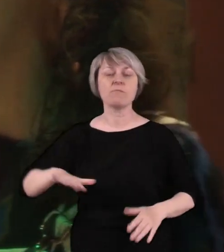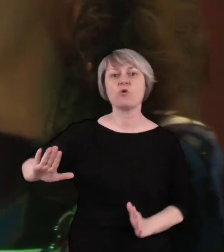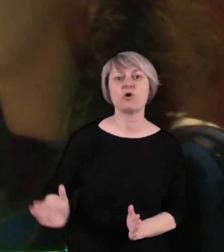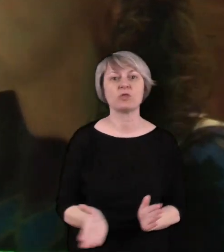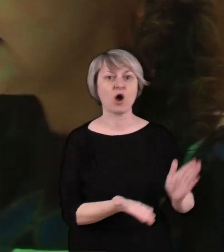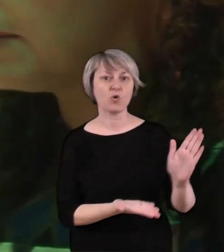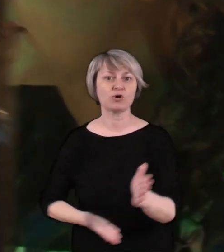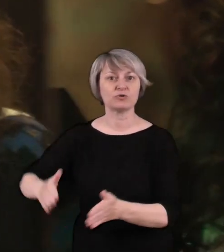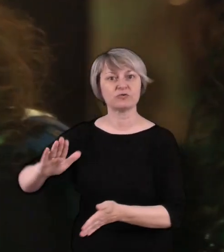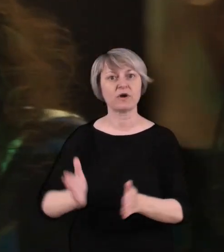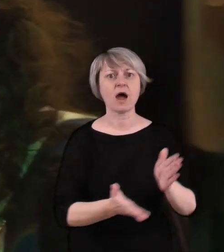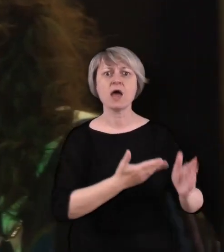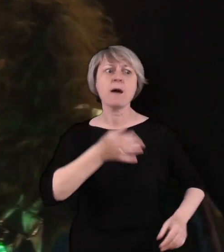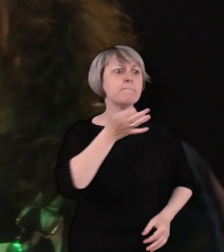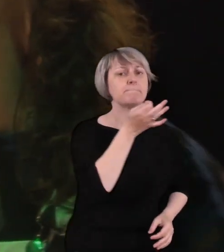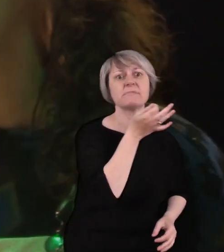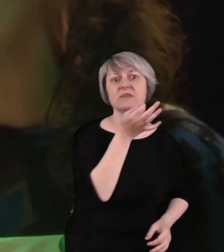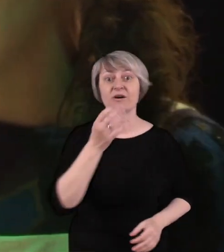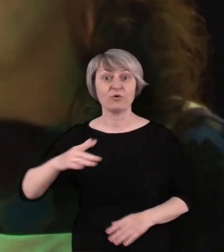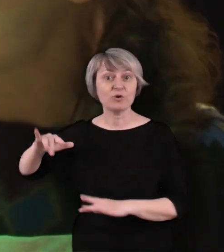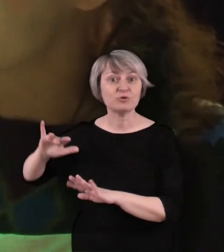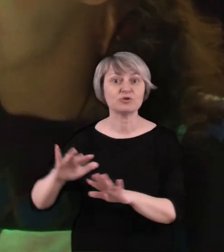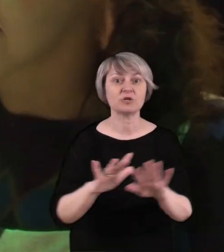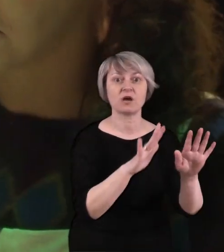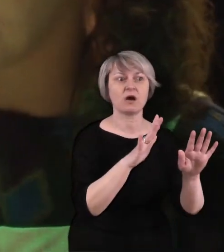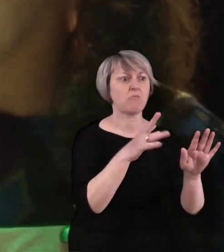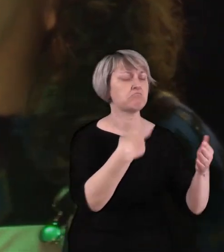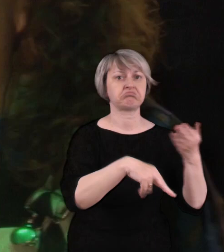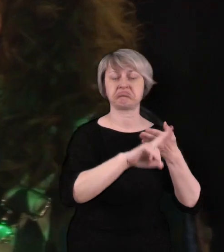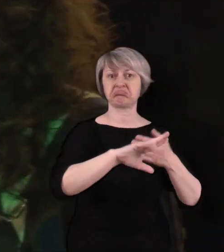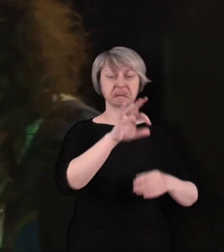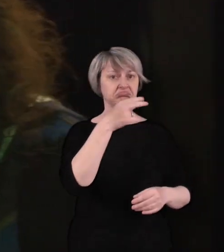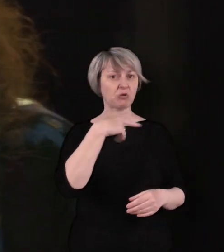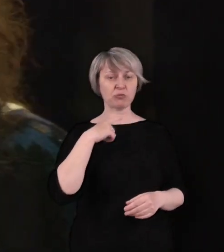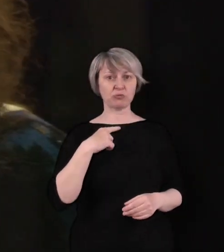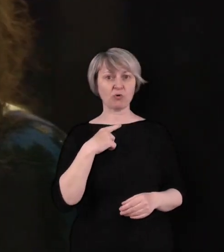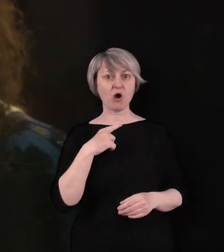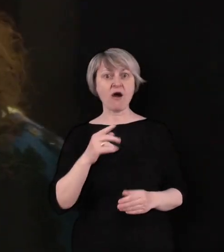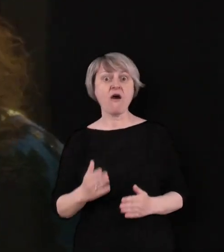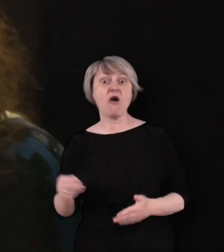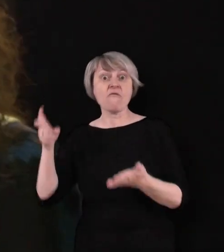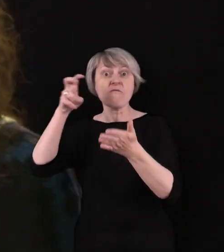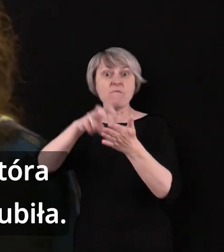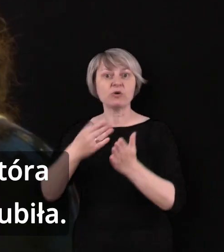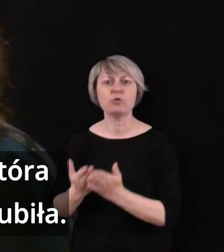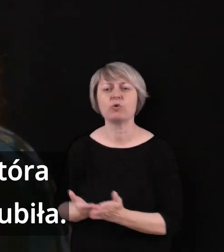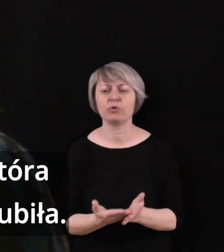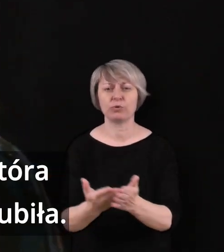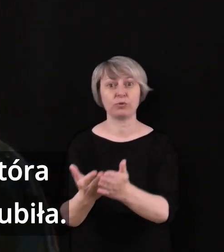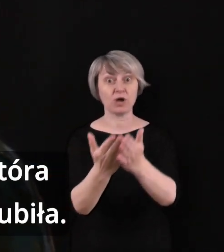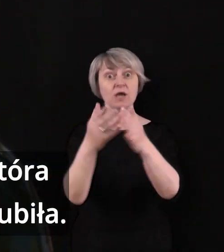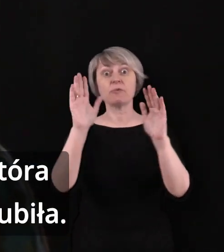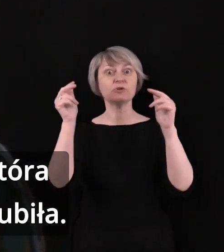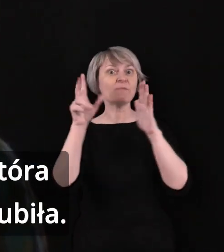łyżwach. Pytałam o niego rzekę, ale rzeka nic nie wiedziała. Wpadłam do łódki. Łódka odpłynęła.